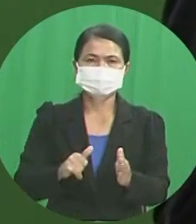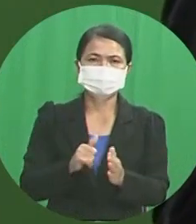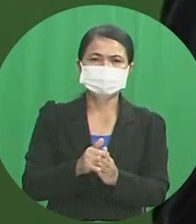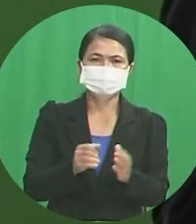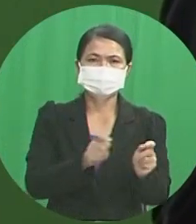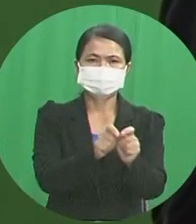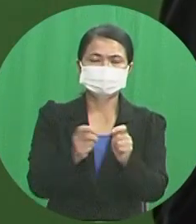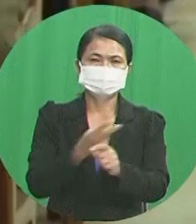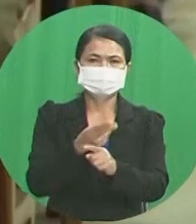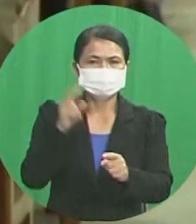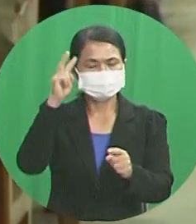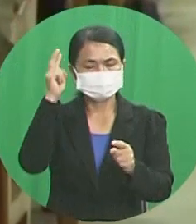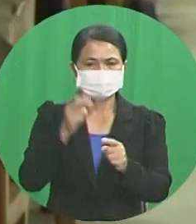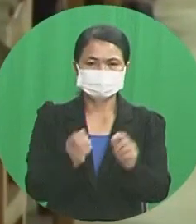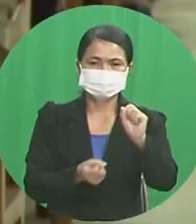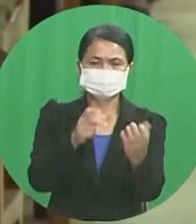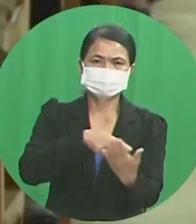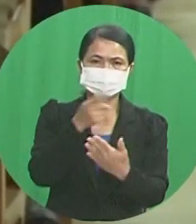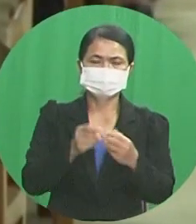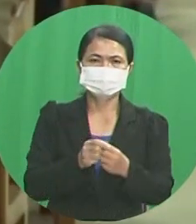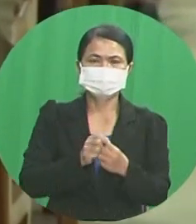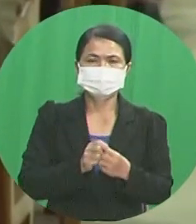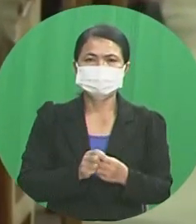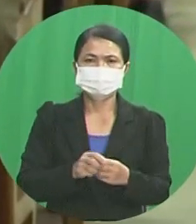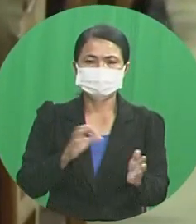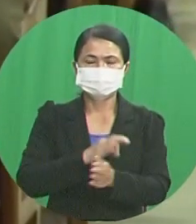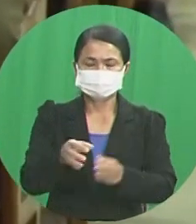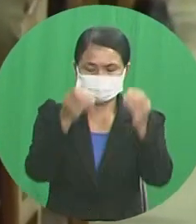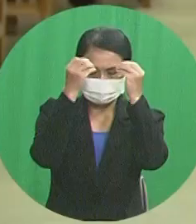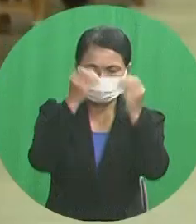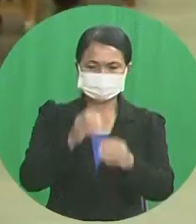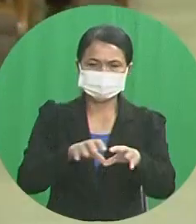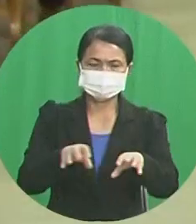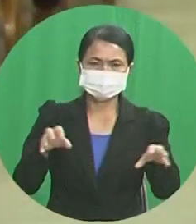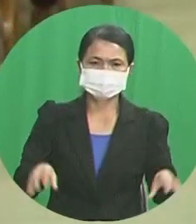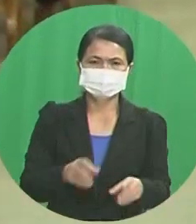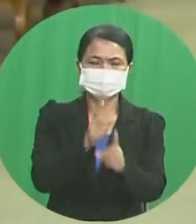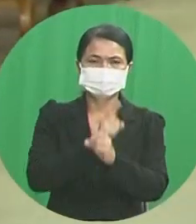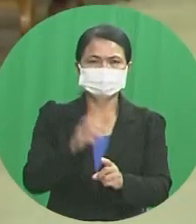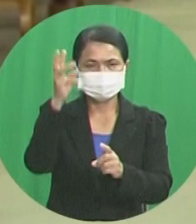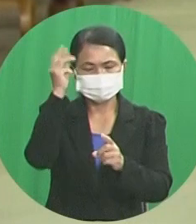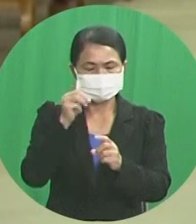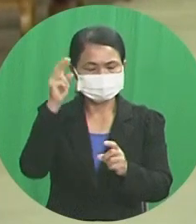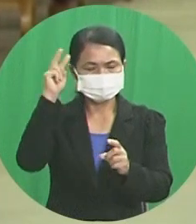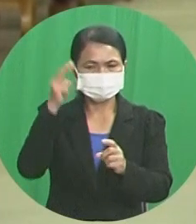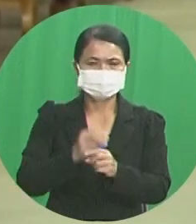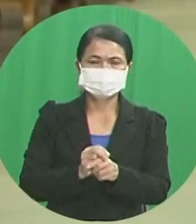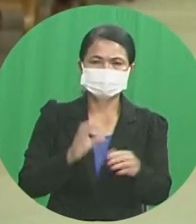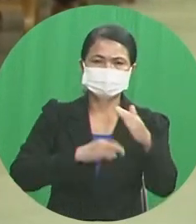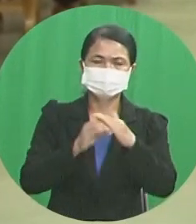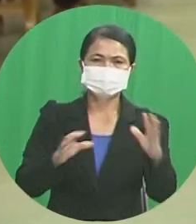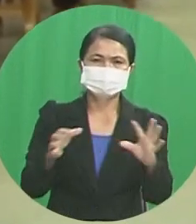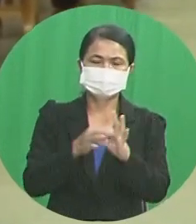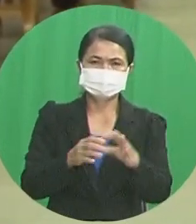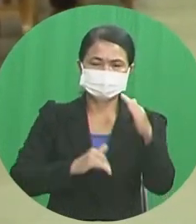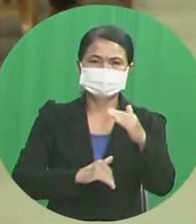រួមចំណែកអនុវត្តនយោបាយកែទម្រង់មុតស្រួចក្នុងវិស័យព័ត៌មាននៅថ្នាក់មូលដ្ឋានតាមស្មារតីនៃគោលនយោបាយវិមជ្ឈការនិងវិស